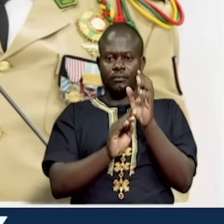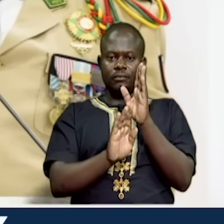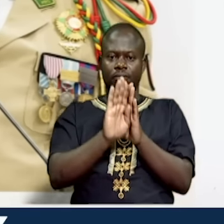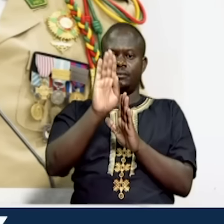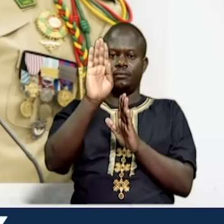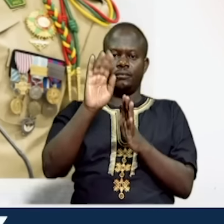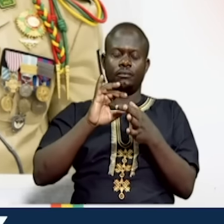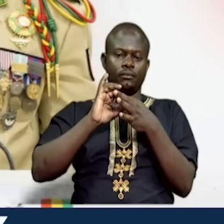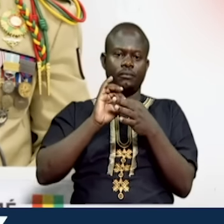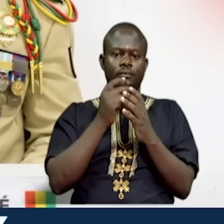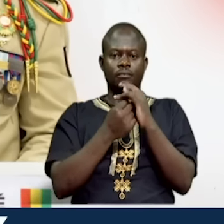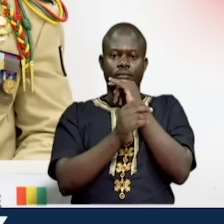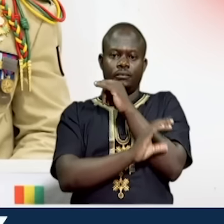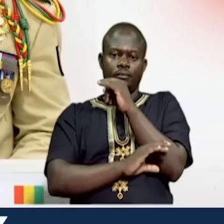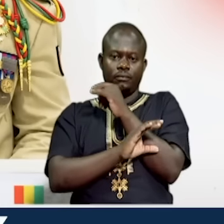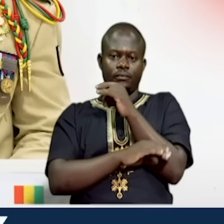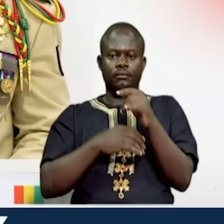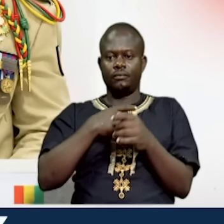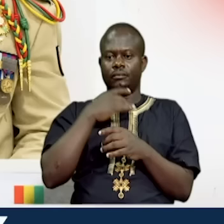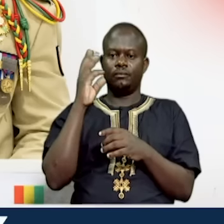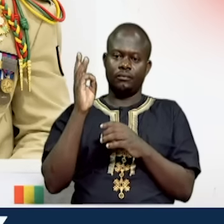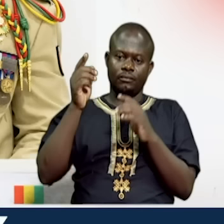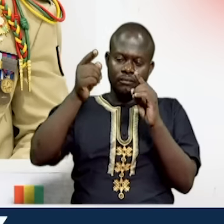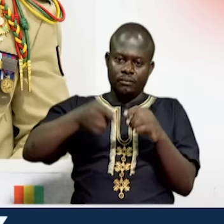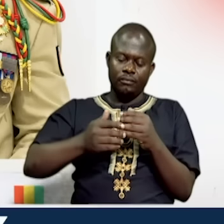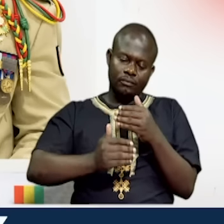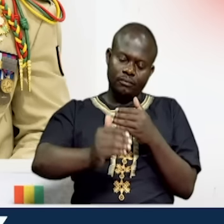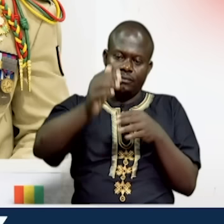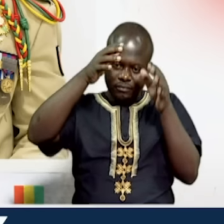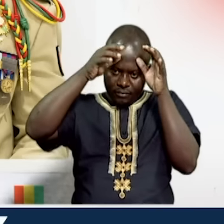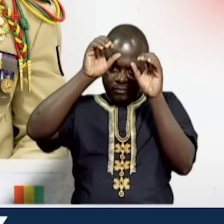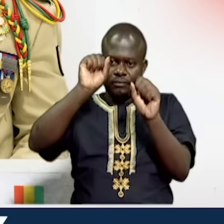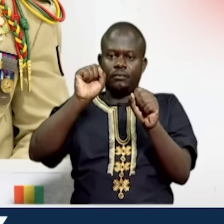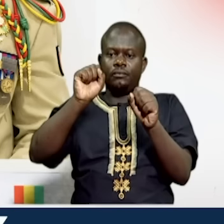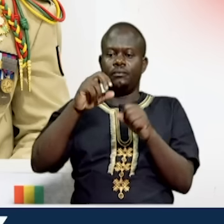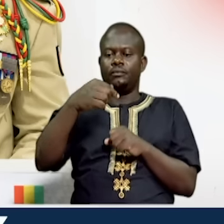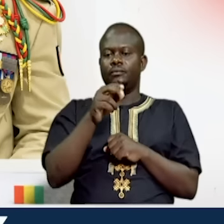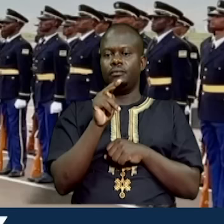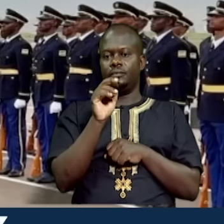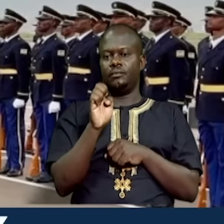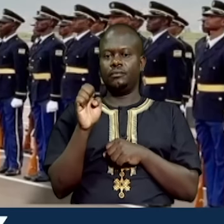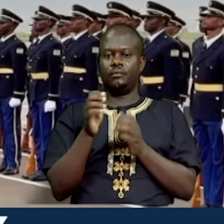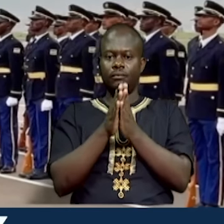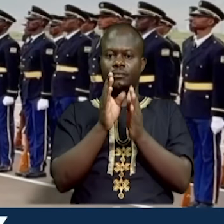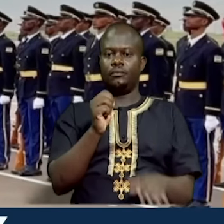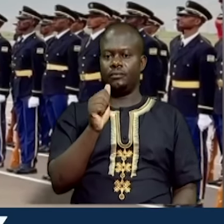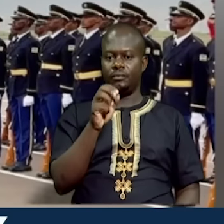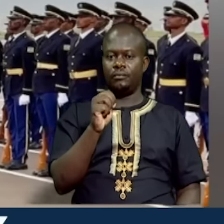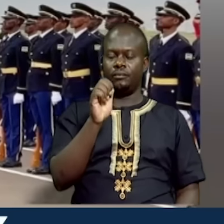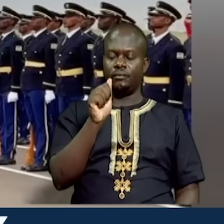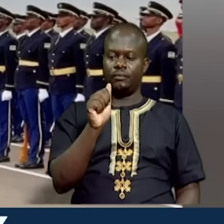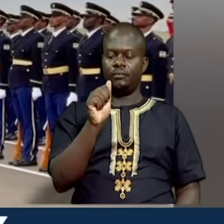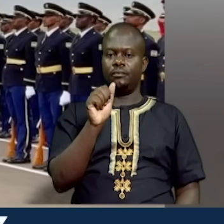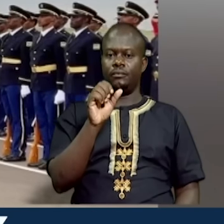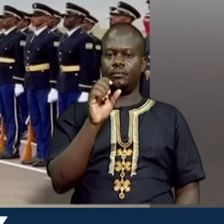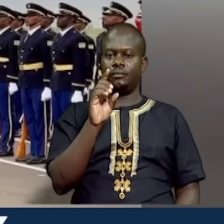imbere umubano w'ibihugu byombi. Uru ruzinduko rukaruje rukurikira urwo Perezida w'inzibacyuho wa Guinea General Mamadou